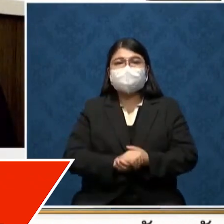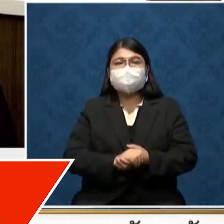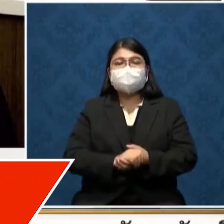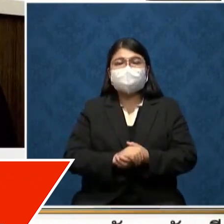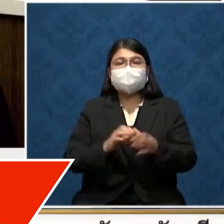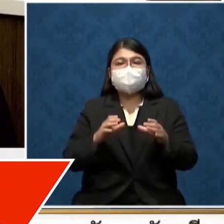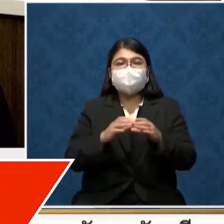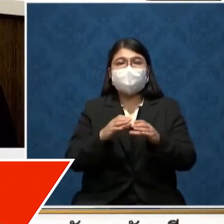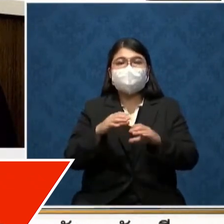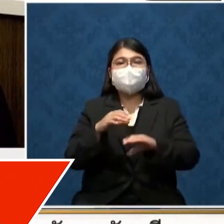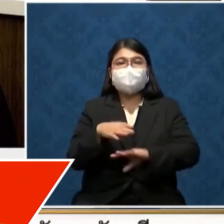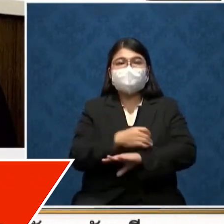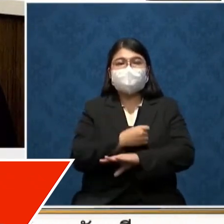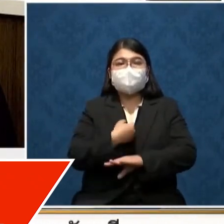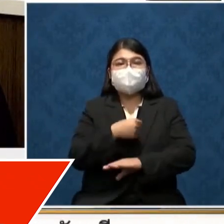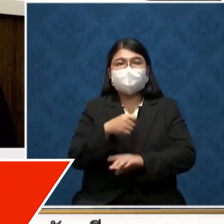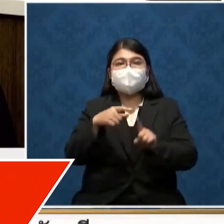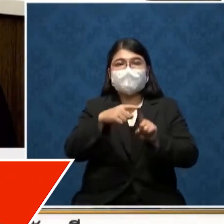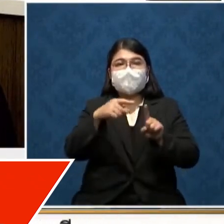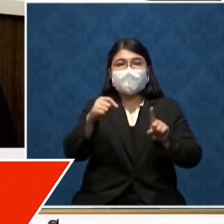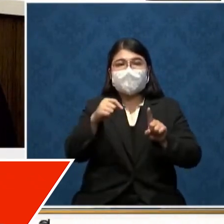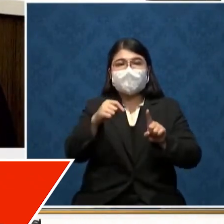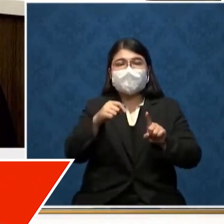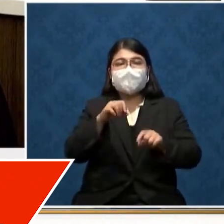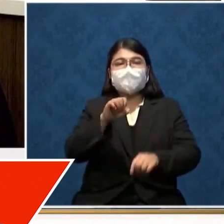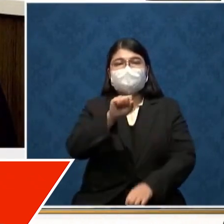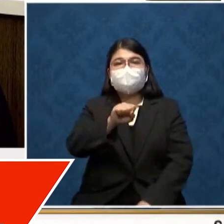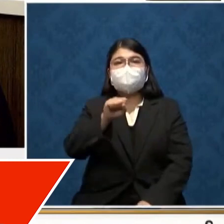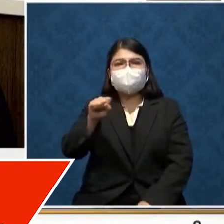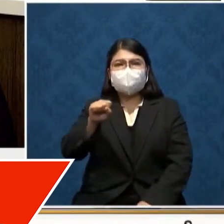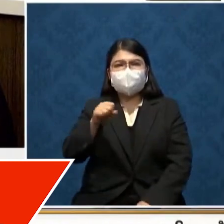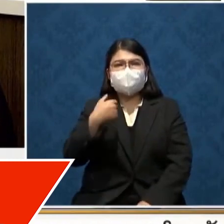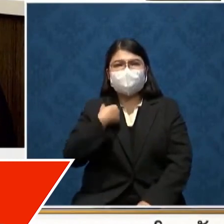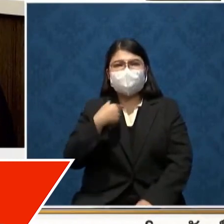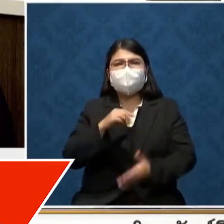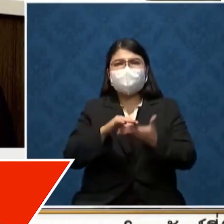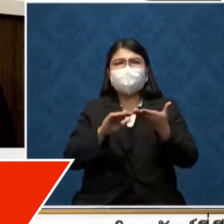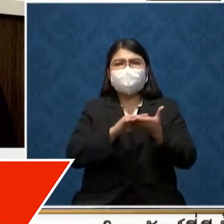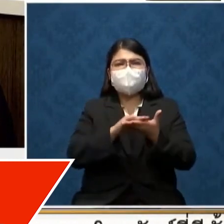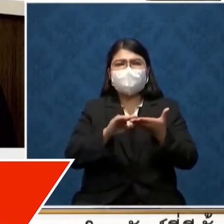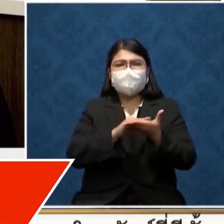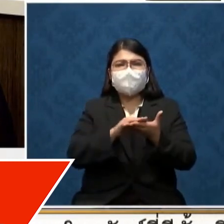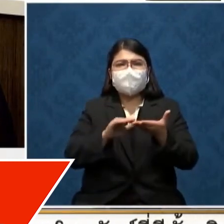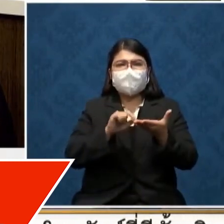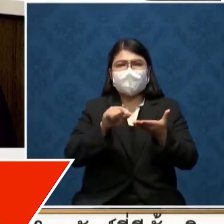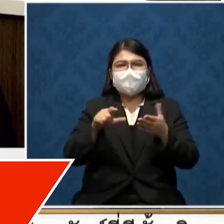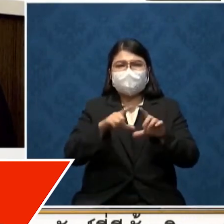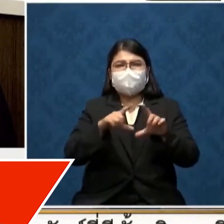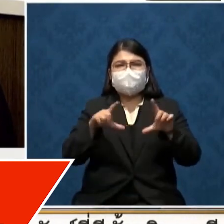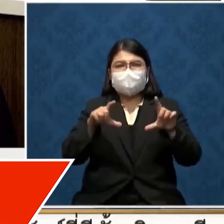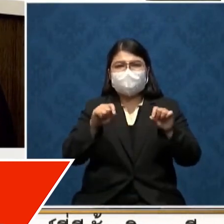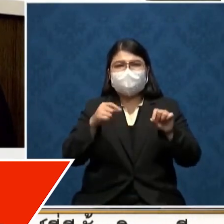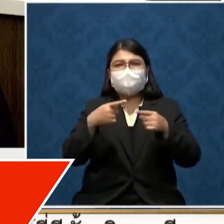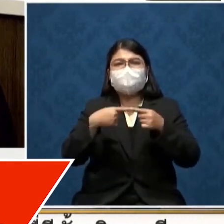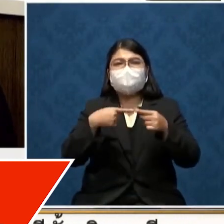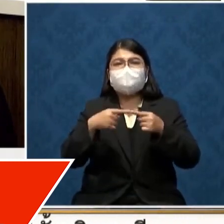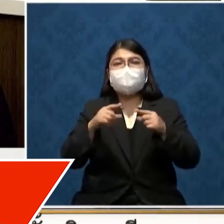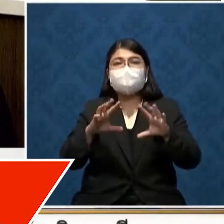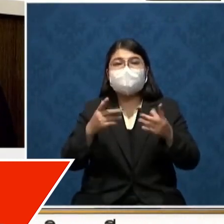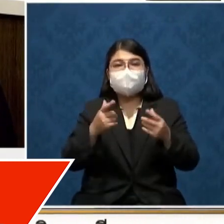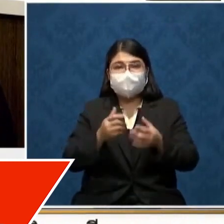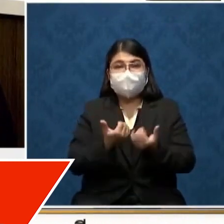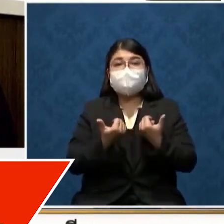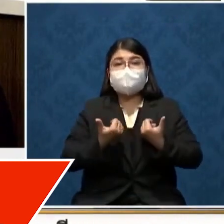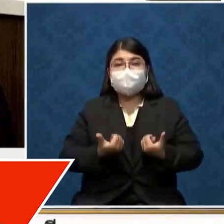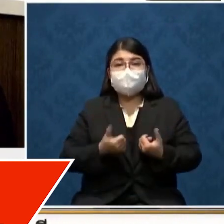รคก้าวไกลขอประธานโทษด้วยครับชิปมันหายไปครับจากแผ่นพลาสติกวันนี้ผมมีกระทู้ถ